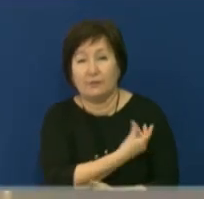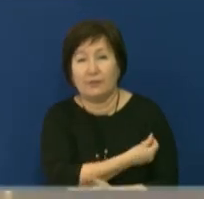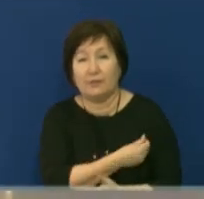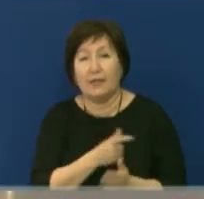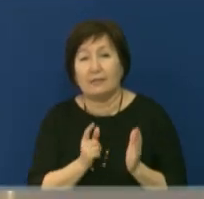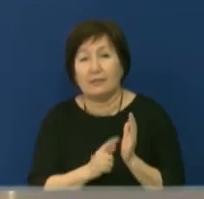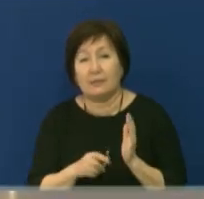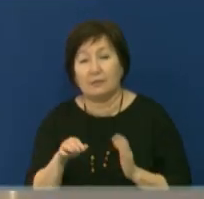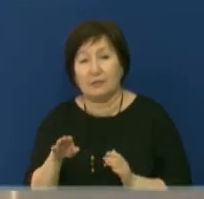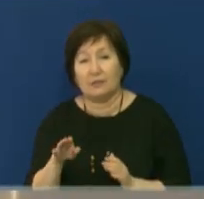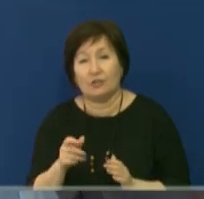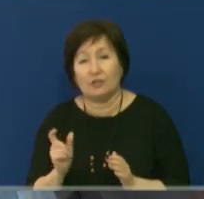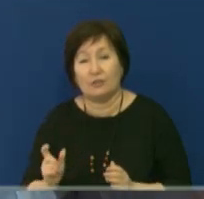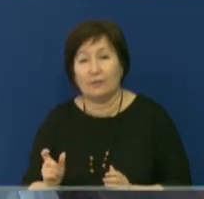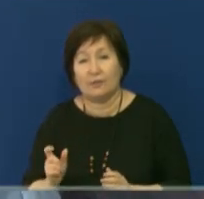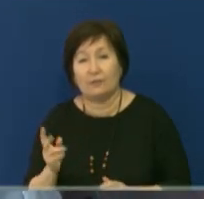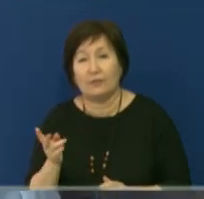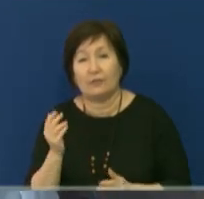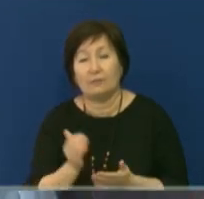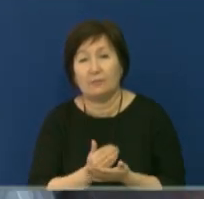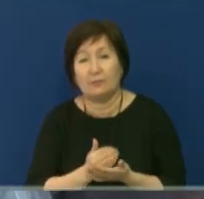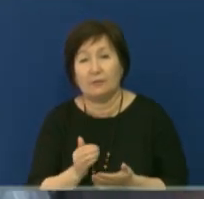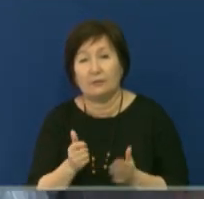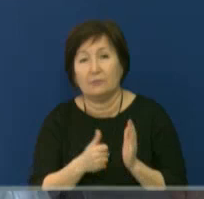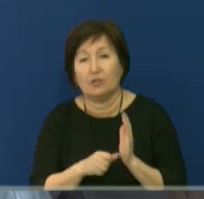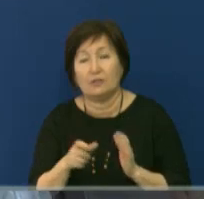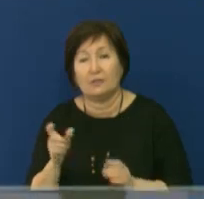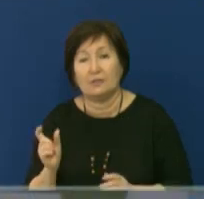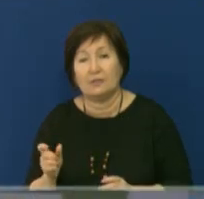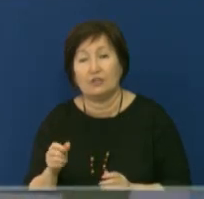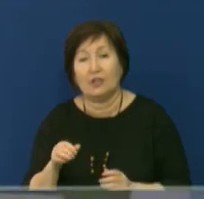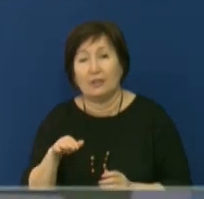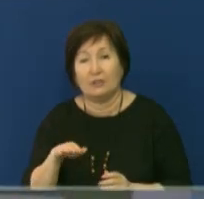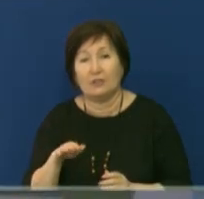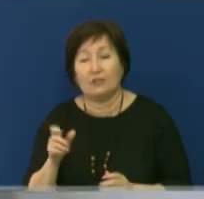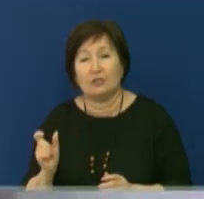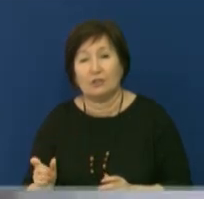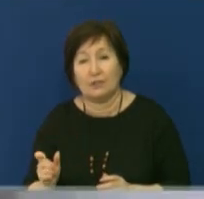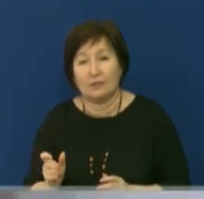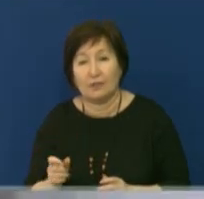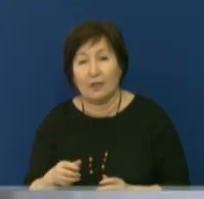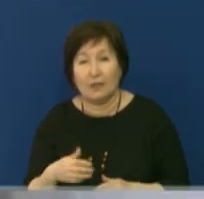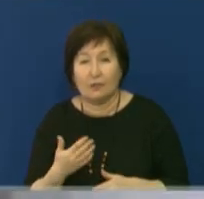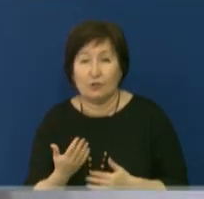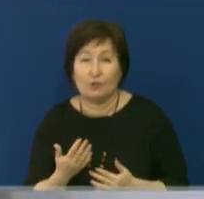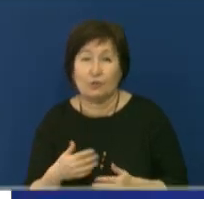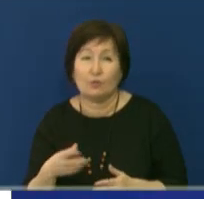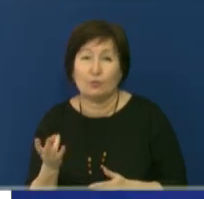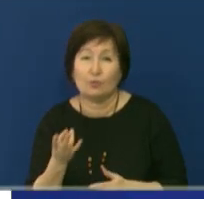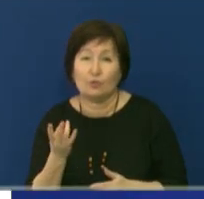адам егілген. Вакциналау барысы туралы брифингте эпидемиолог дәрігер екпе салудың қарқынды жүріп жатқанын